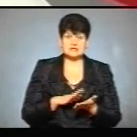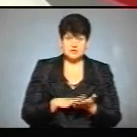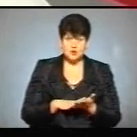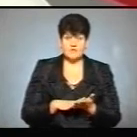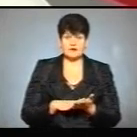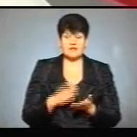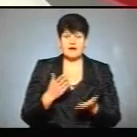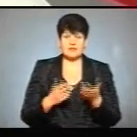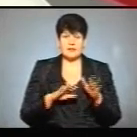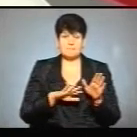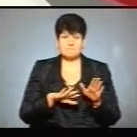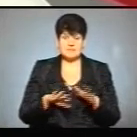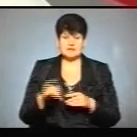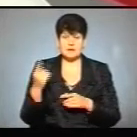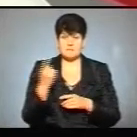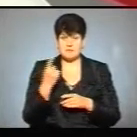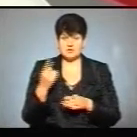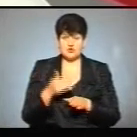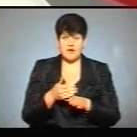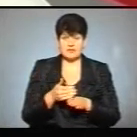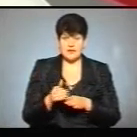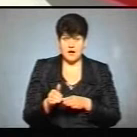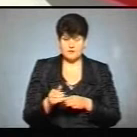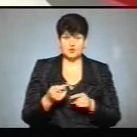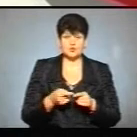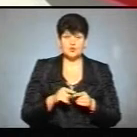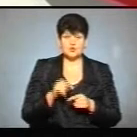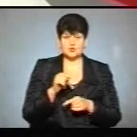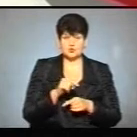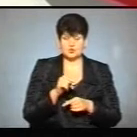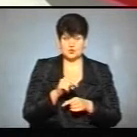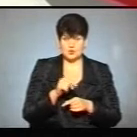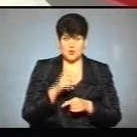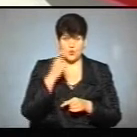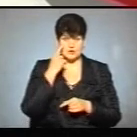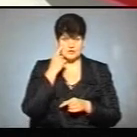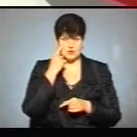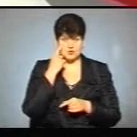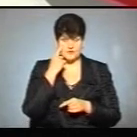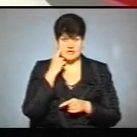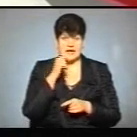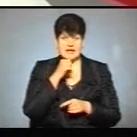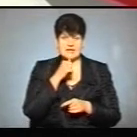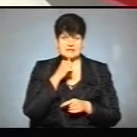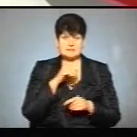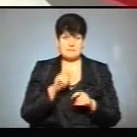але після першого етапу, власне, оцього оцінювання